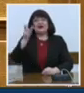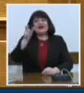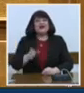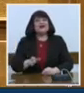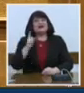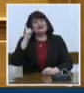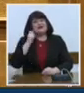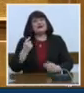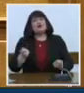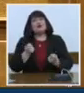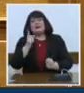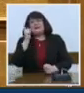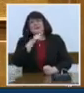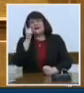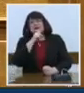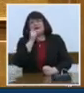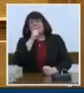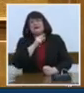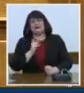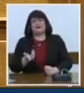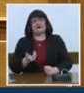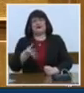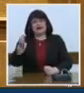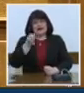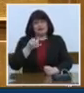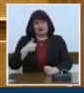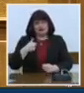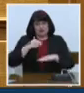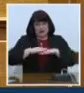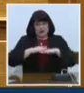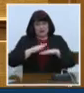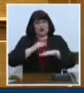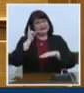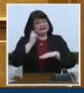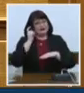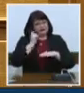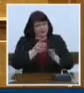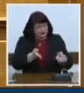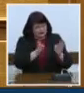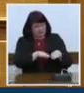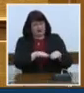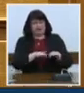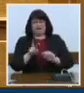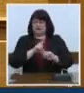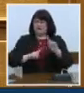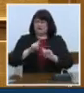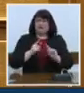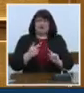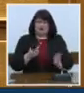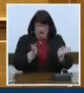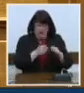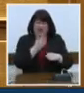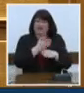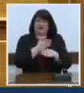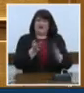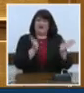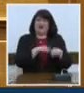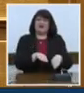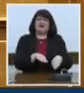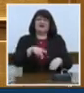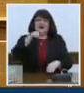ψέμα. Μιλήσατε για συγκάλυψη. Ποια συγκάλυψη? Ποια συγκάλυψη? Ο κύριος